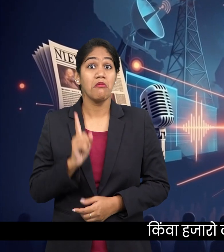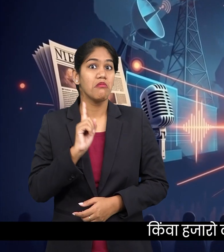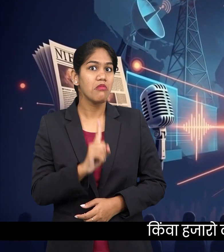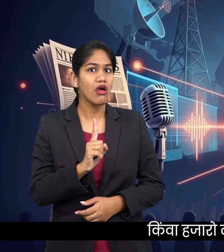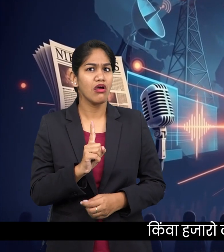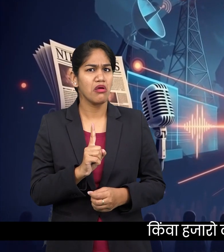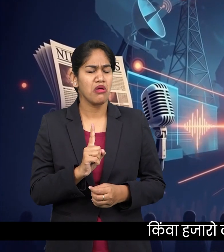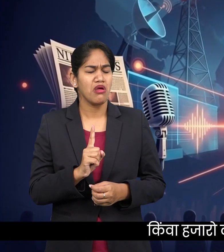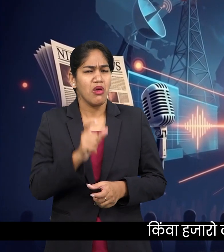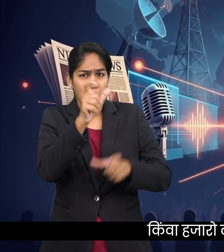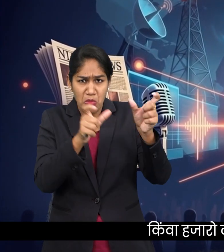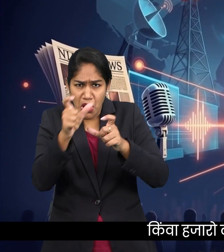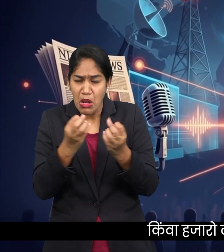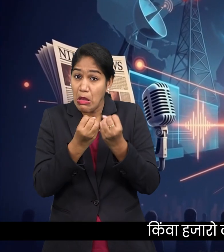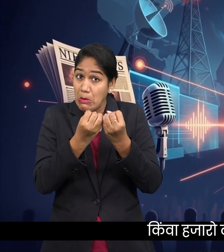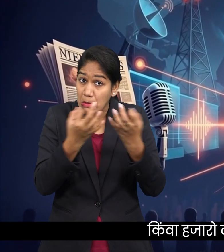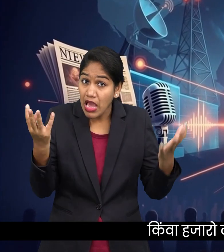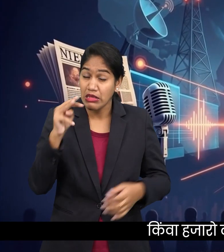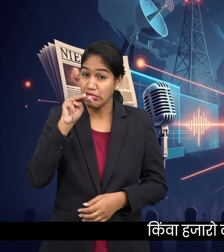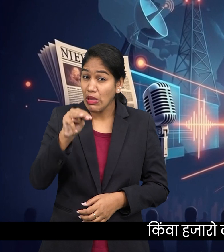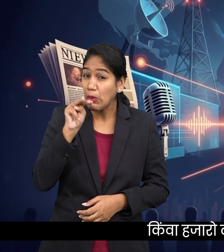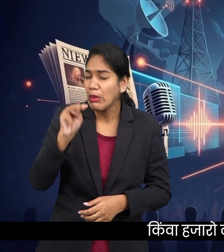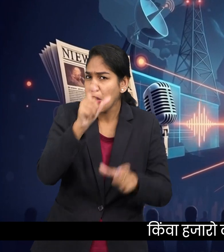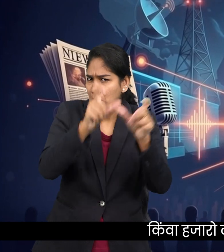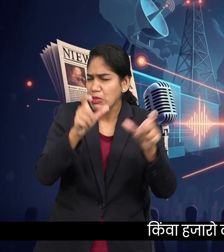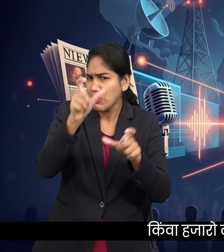किंवा हजारो लोकांना काहीतरी सांगायचे आहे.